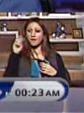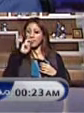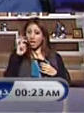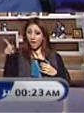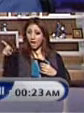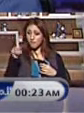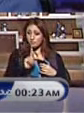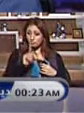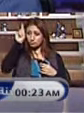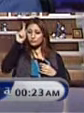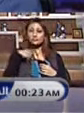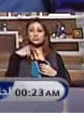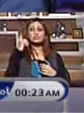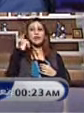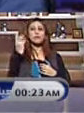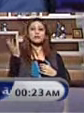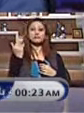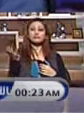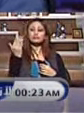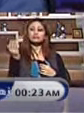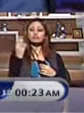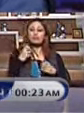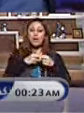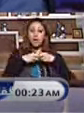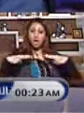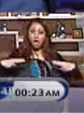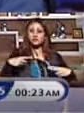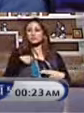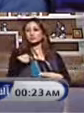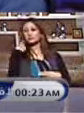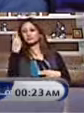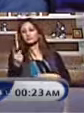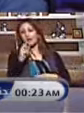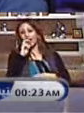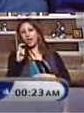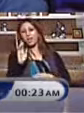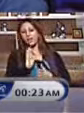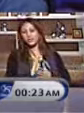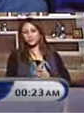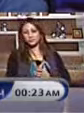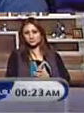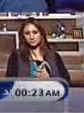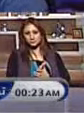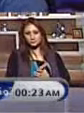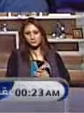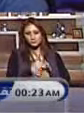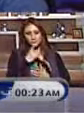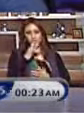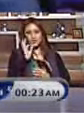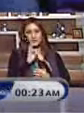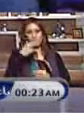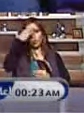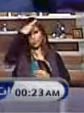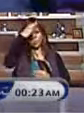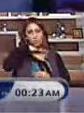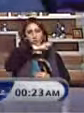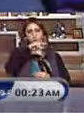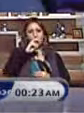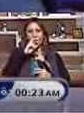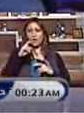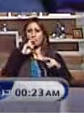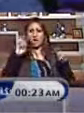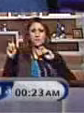ايه يقول يا اهل دماغنا دماغنا وجعنا ي اسكت لله في اهل الاعلام دماغنا تصدع طب يوم